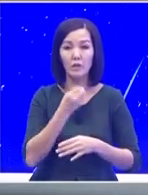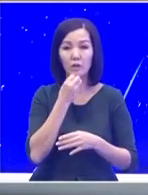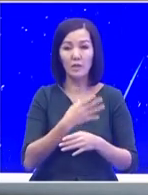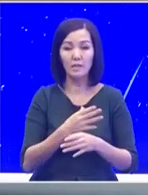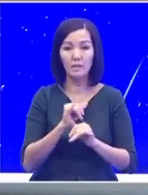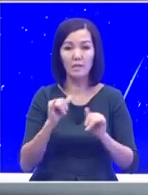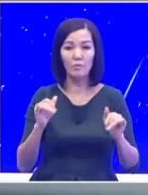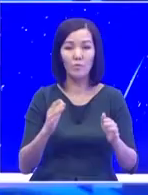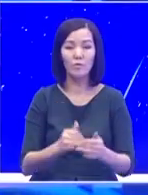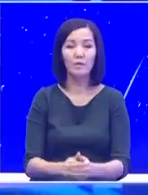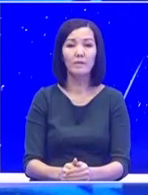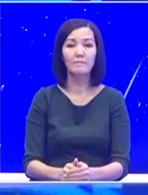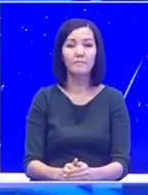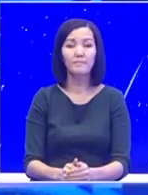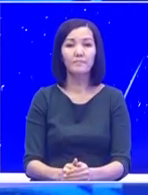көрсеткіш.